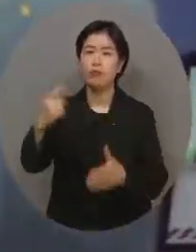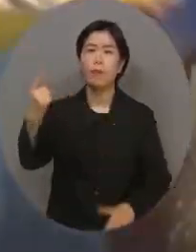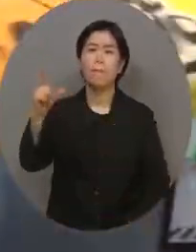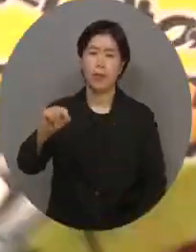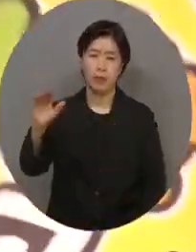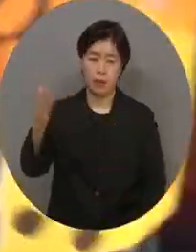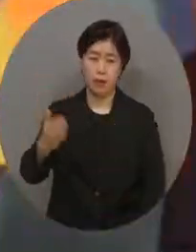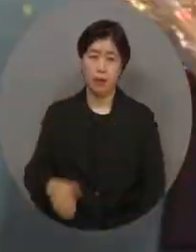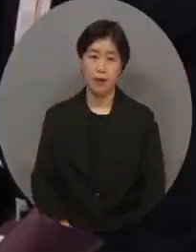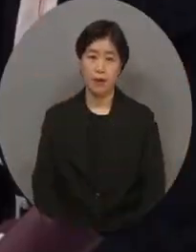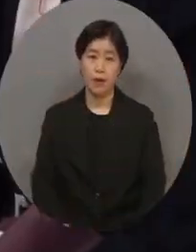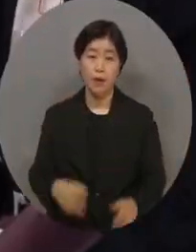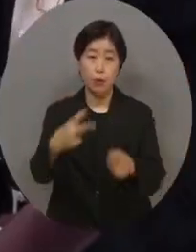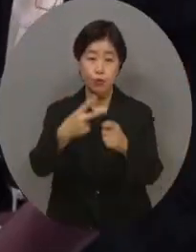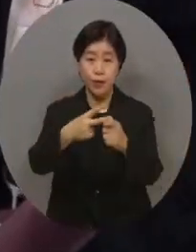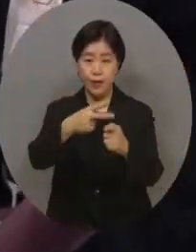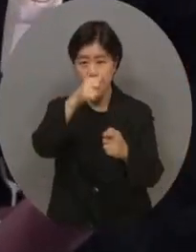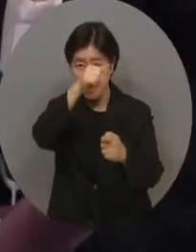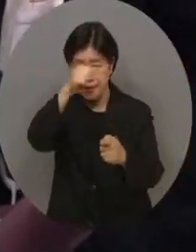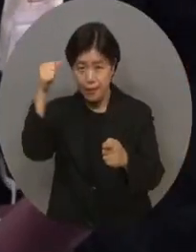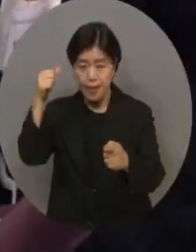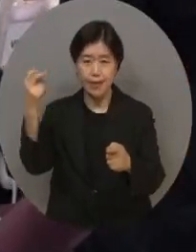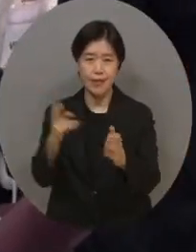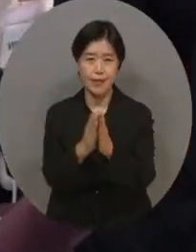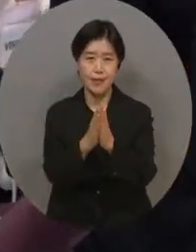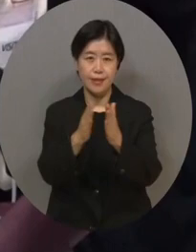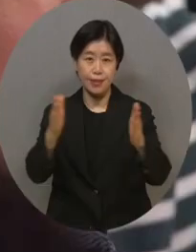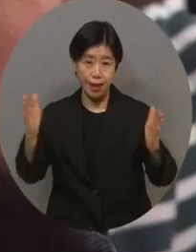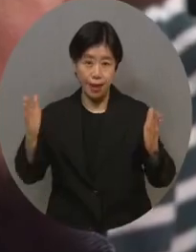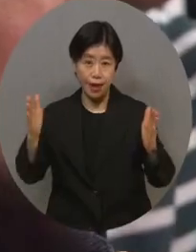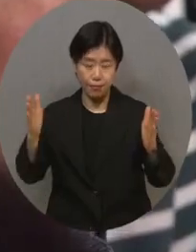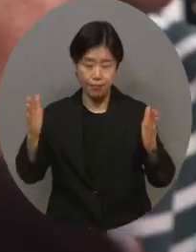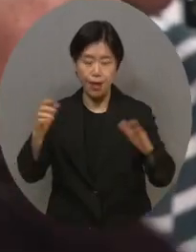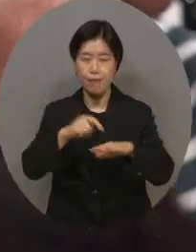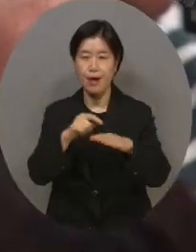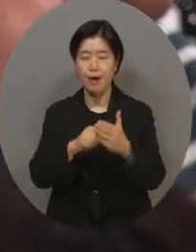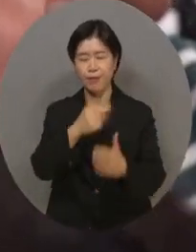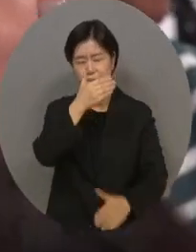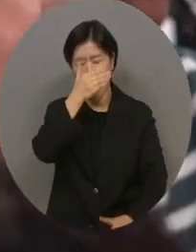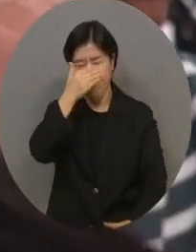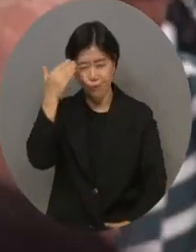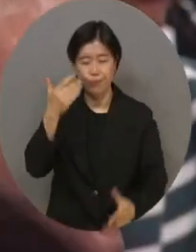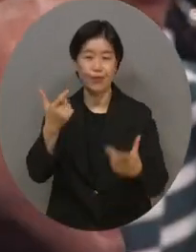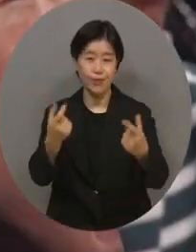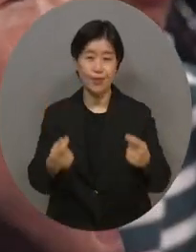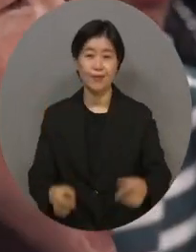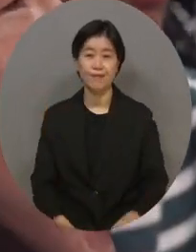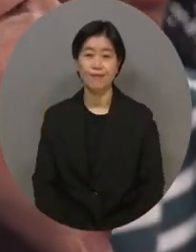향해 제2의 인생을 펼쳐나갈 이들은 여전히 청춘 그 자체입니다.